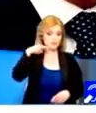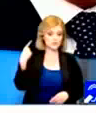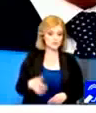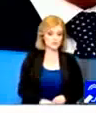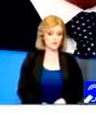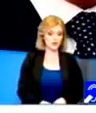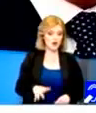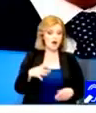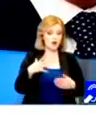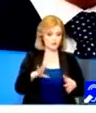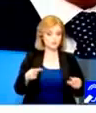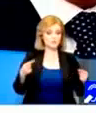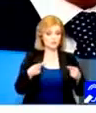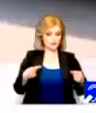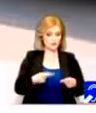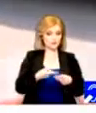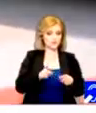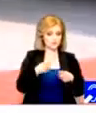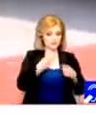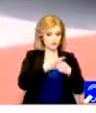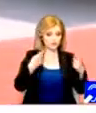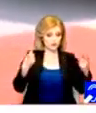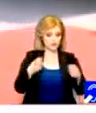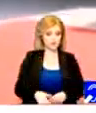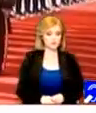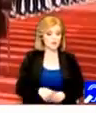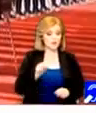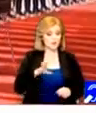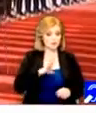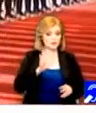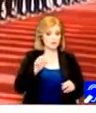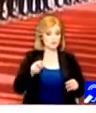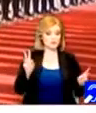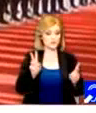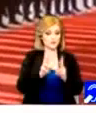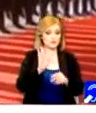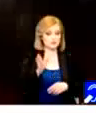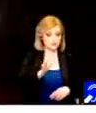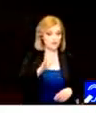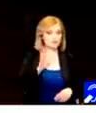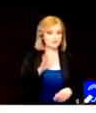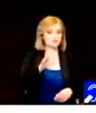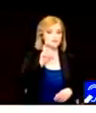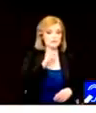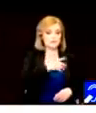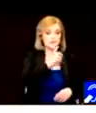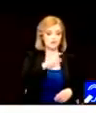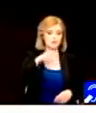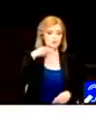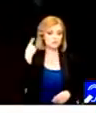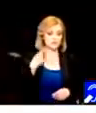de purtătorul de cuvânt al Kremlinului. Cel mai probabil, summitul va avea loc în orașul Vladivostok din estul Rusiei și vine într-un